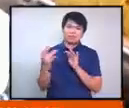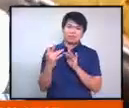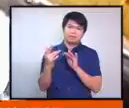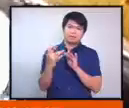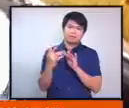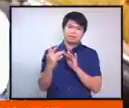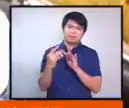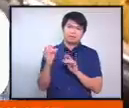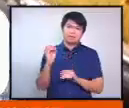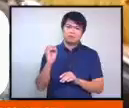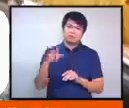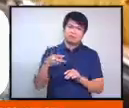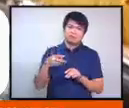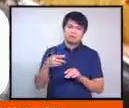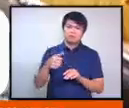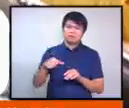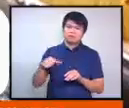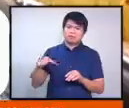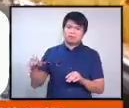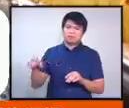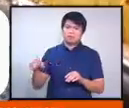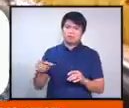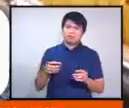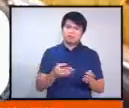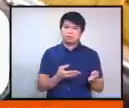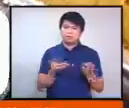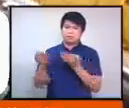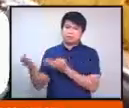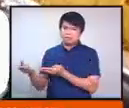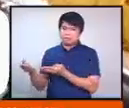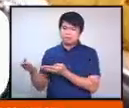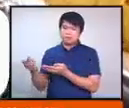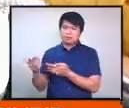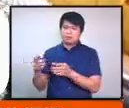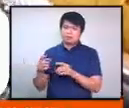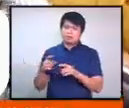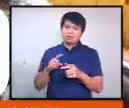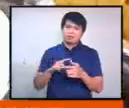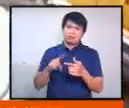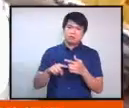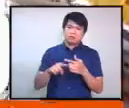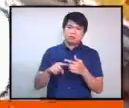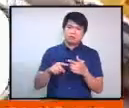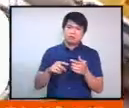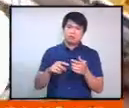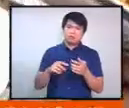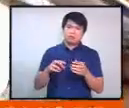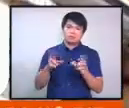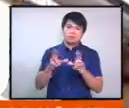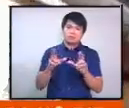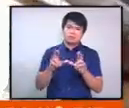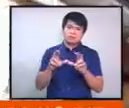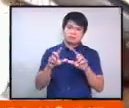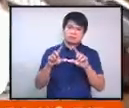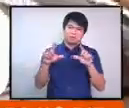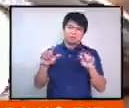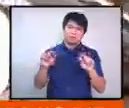tayo, anything we can order and then i-deliver. Tapos yung resibo noon, wala na, hindi na